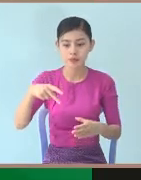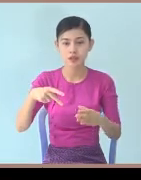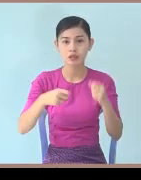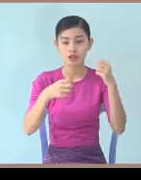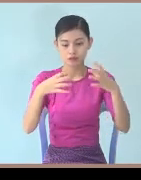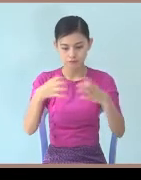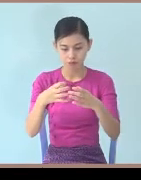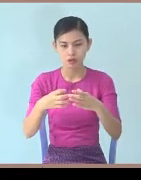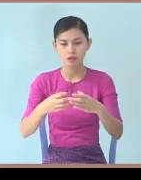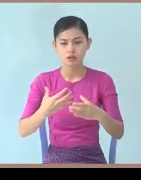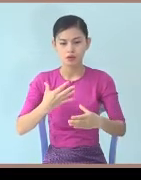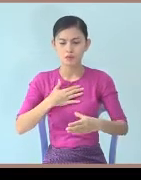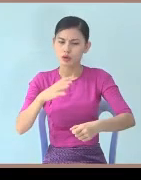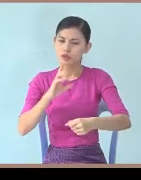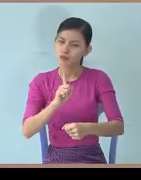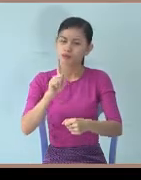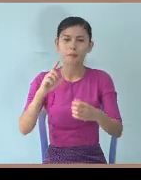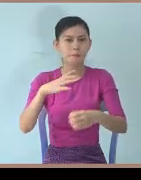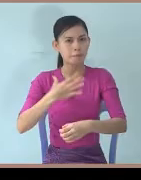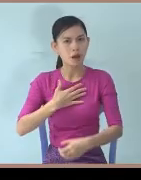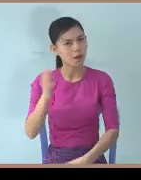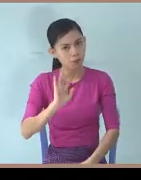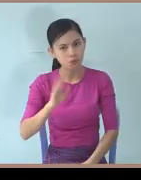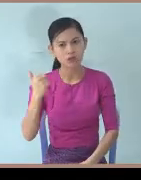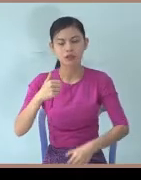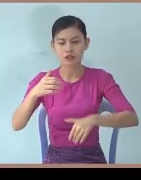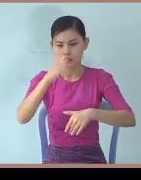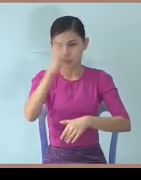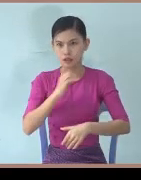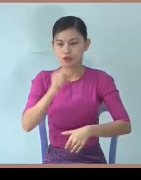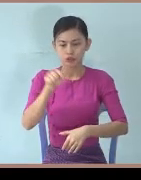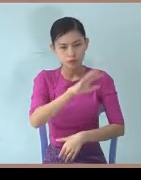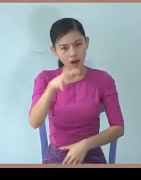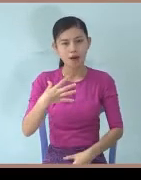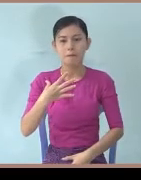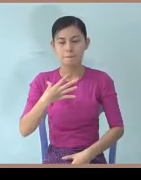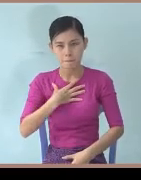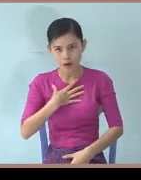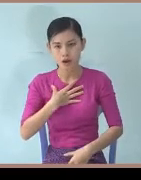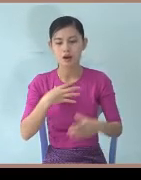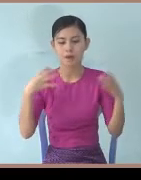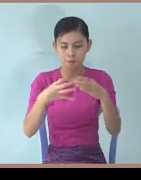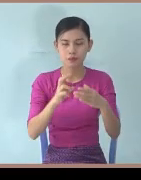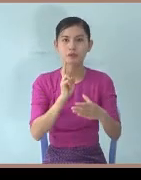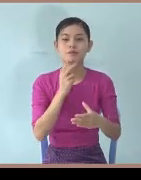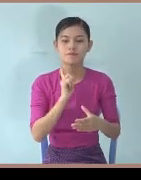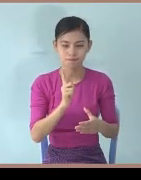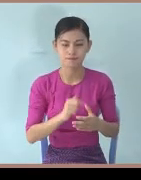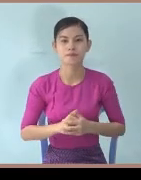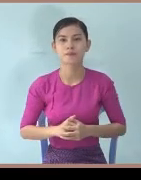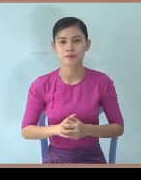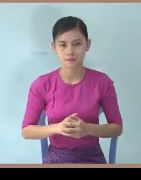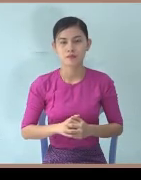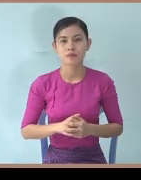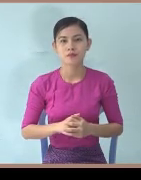တီဒီပါတီမှာရှိတဲ့လူကြီးတွေရဲ့ပါတီမဟုတ်ပါဘူးဒီကချင်းပြည်နယ်မှာရှိတဲ့ပြည်သူပြည်သားတွေအားလုံးပိုင်ဆိုင်တဲ့ပါတီဖြစ်ပါတယ်ဒါကကျွန်